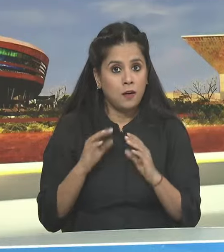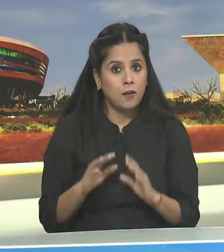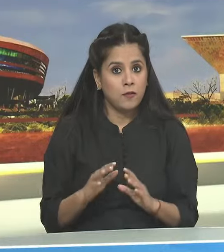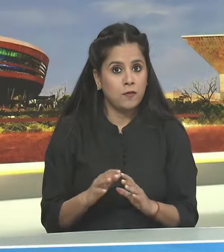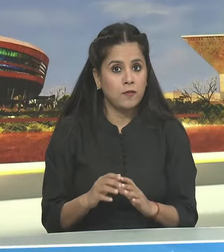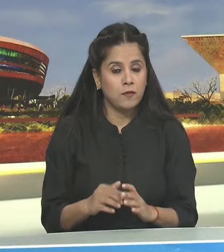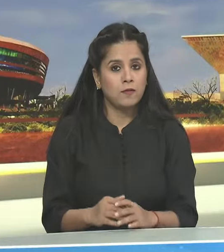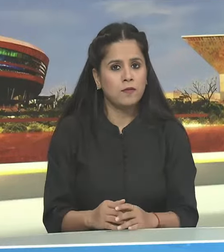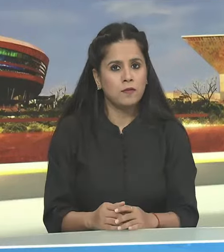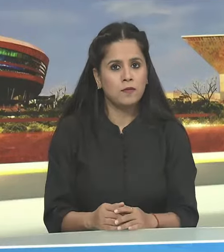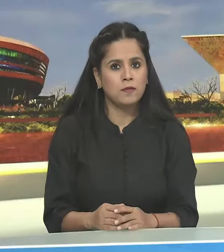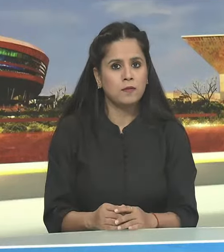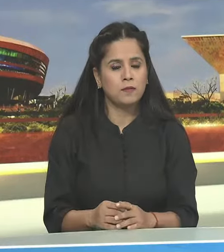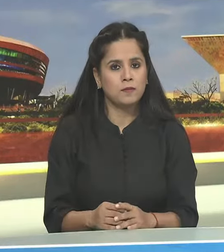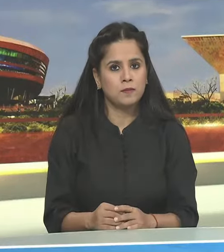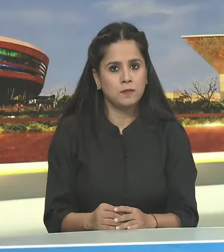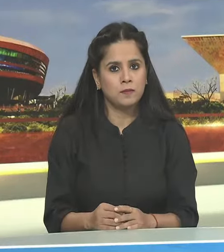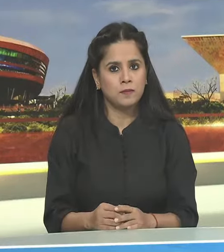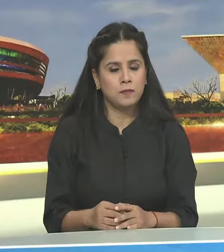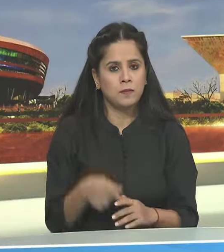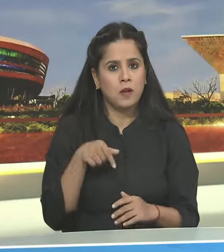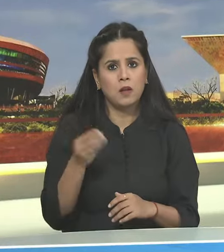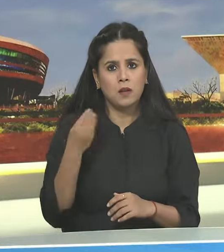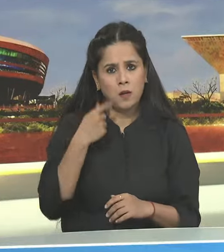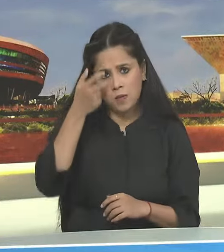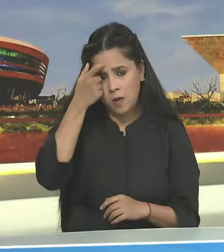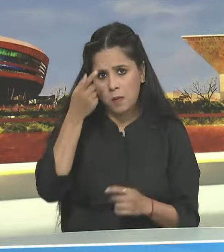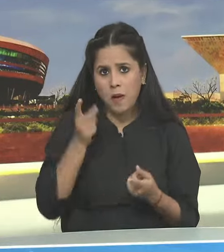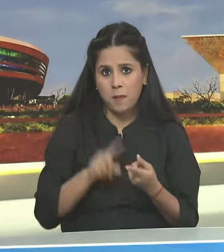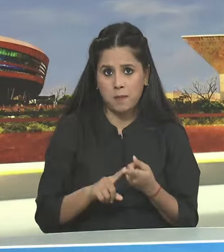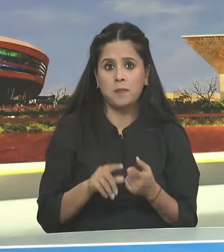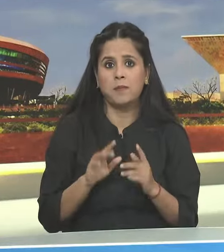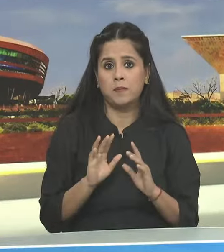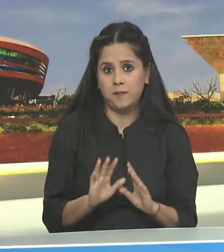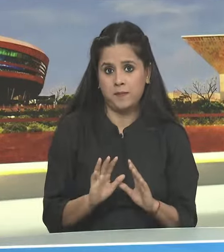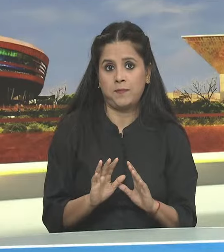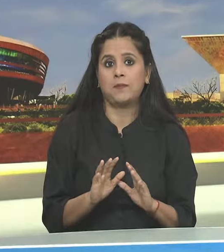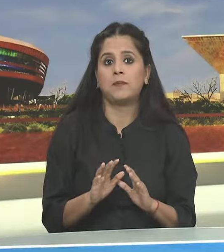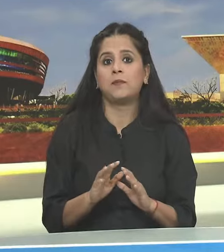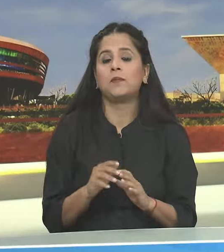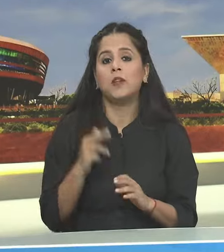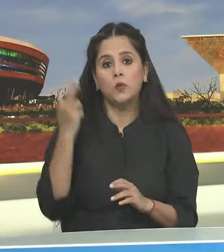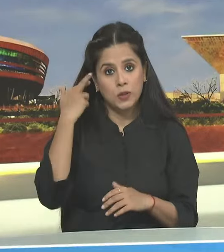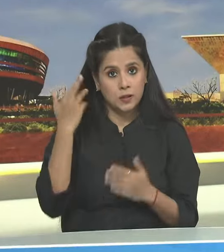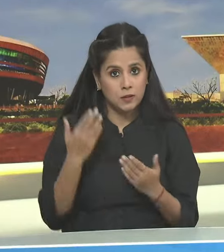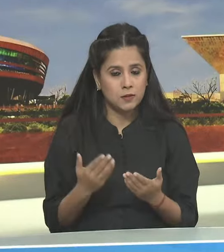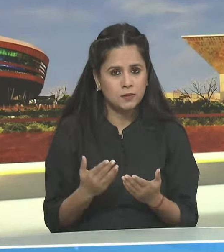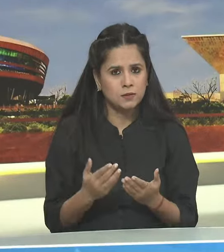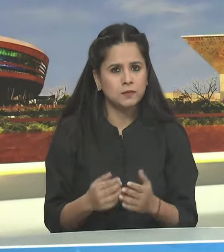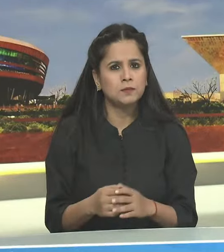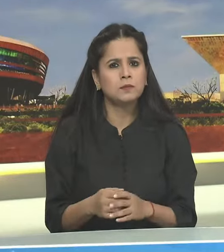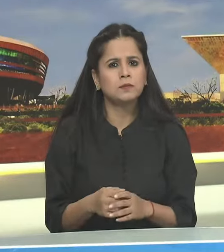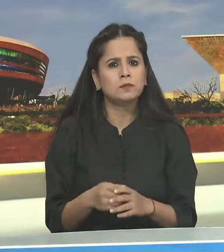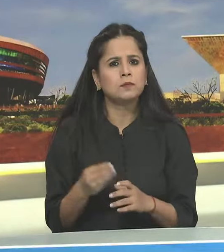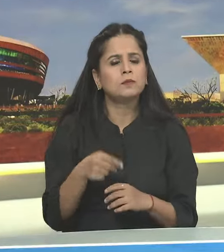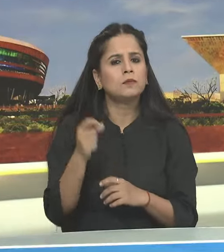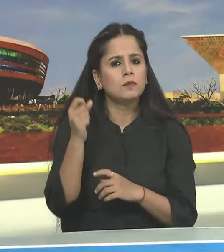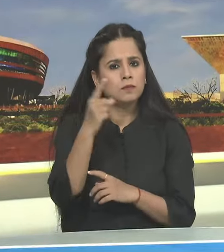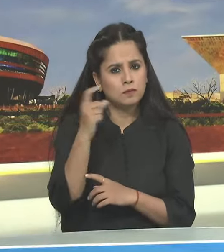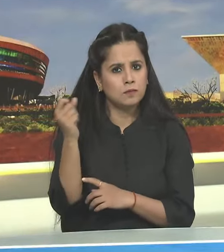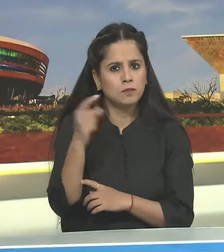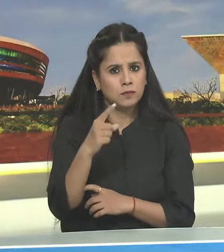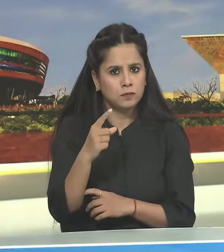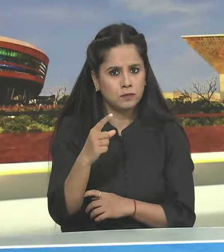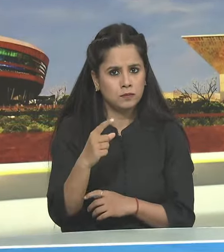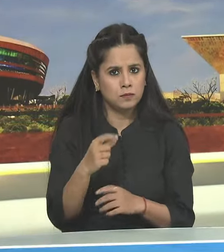में बहुत सुविधा हुआ, इसलिए हम प्रति महीने में